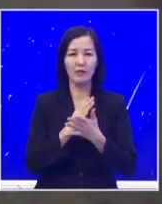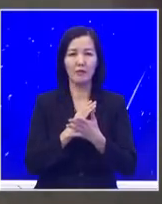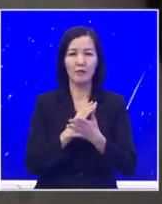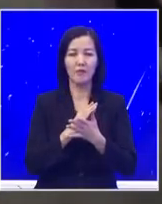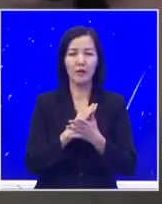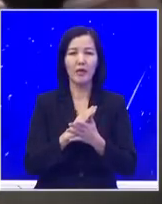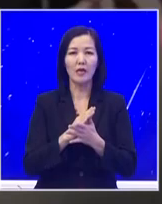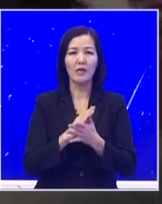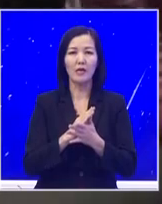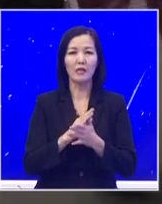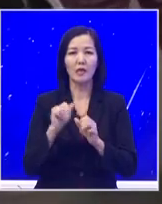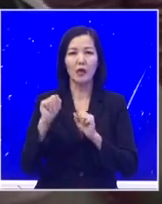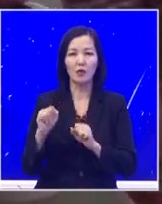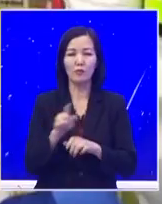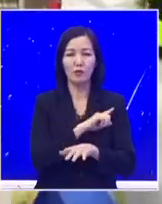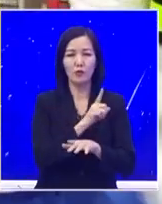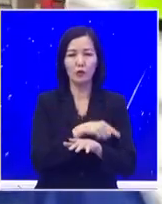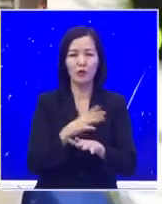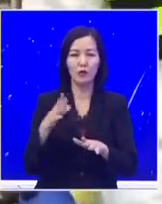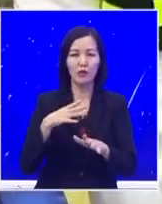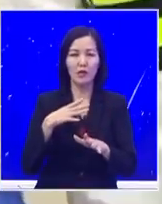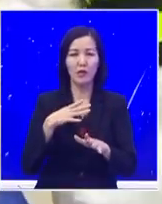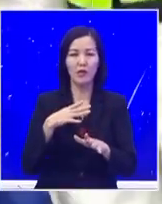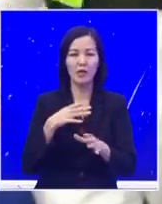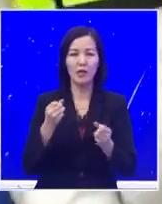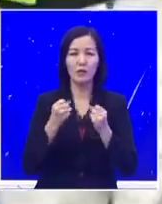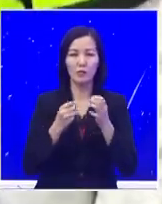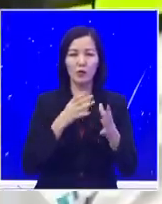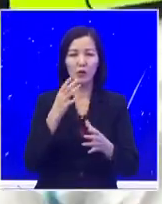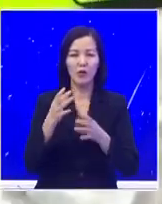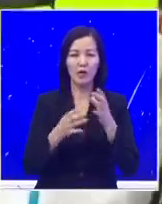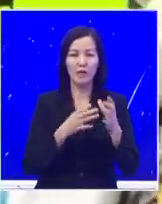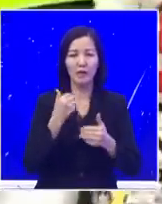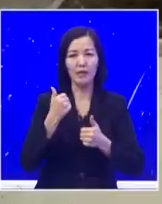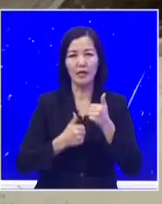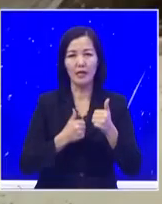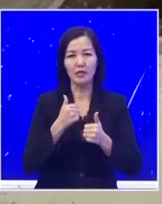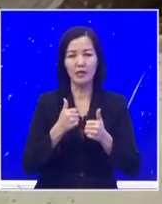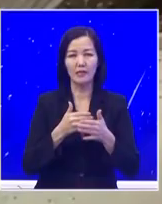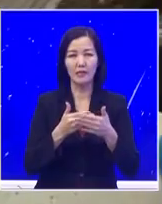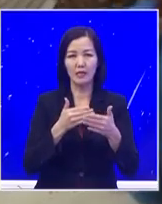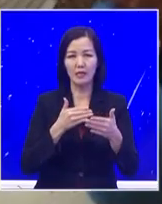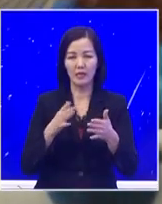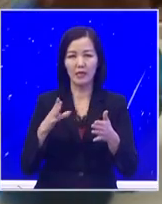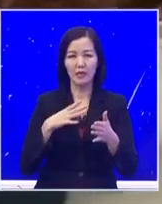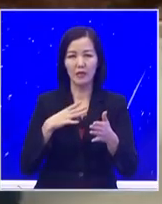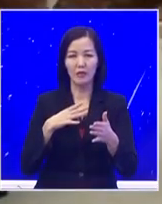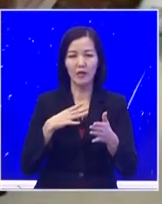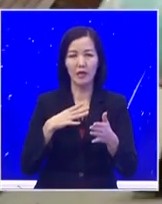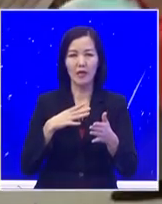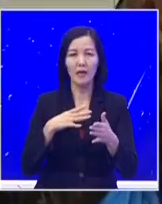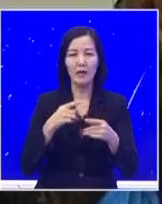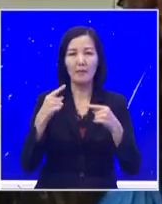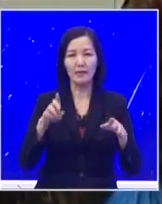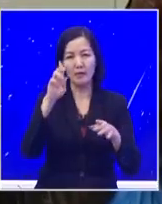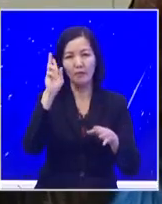күшейте бастады. Ауқымды мәдени және спорттық олимпиадалар кейінге шегерілуде. Мұндан бөлек коронавирус бой көрсеткен елдерге қатынауға